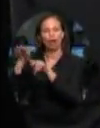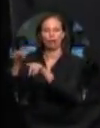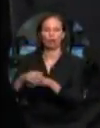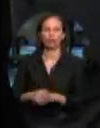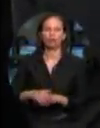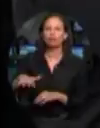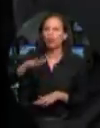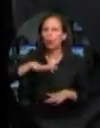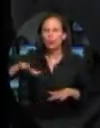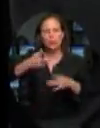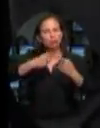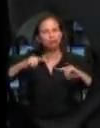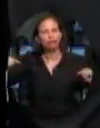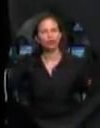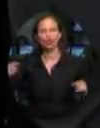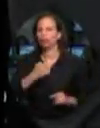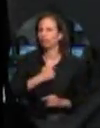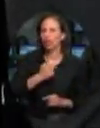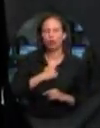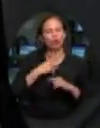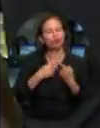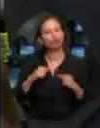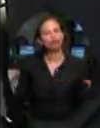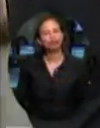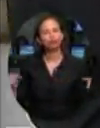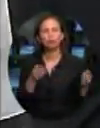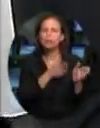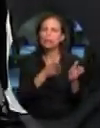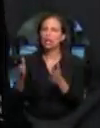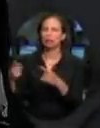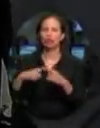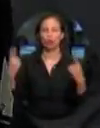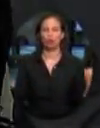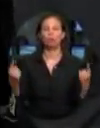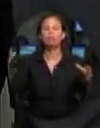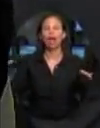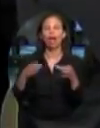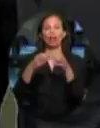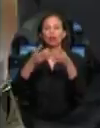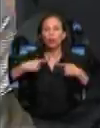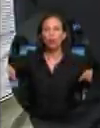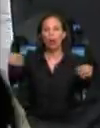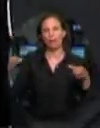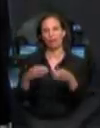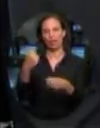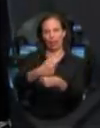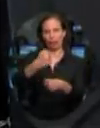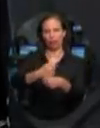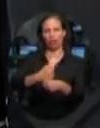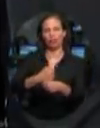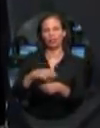כל הגוונים, כל הדתות, כל המגזרים, ומאחד את כולם תחת מפלגת העבודה, מה שלא